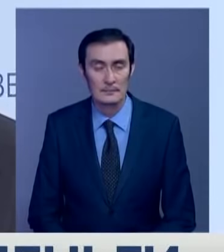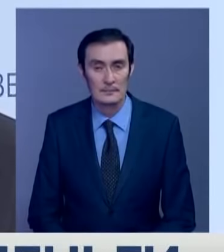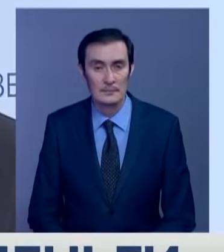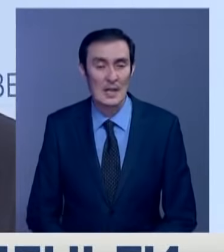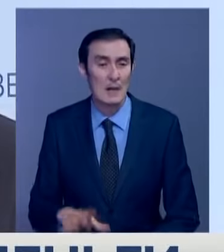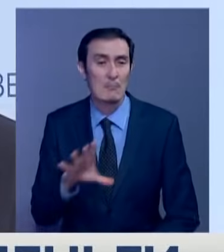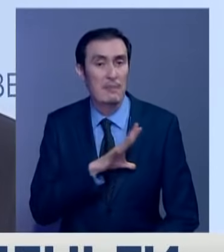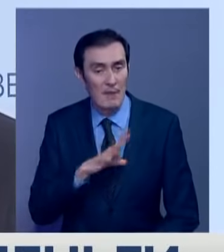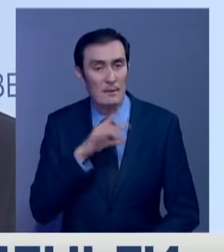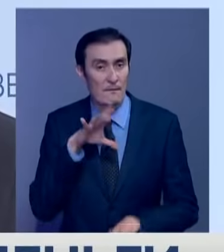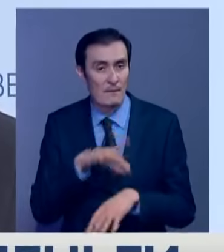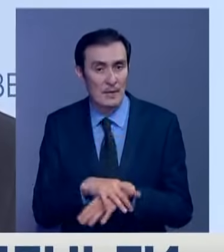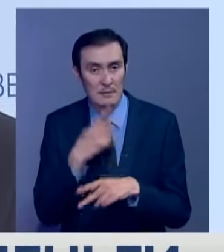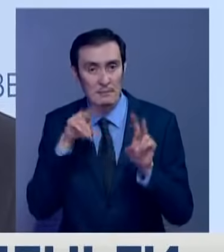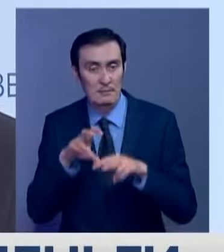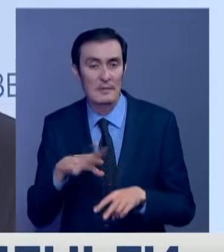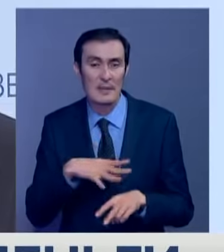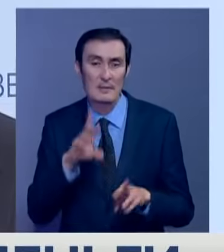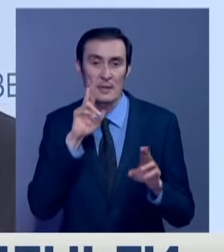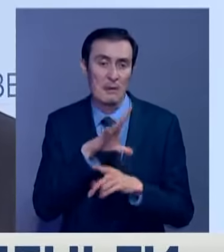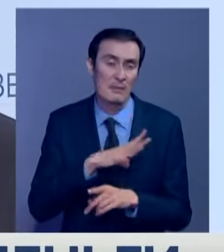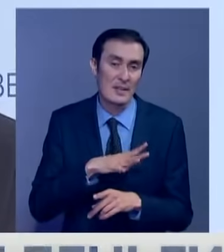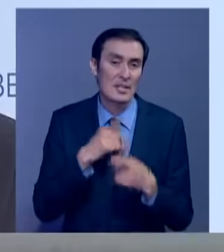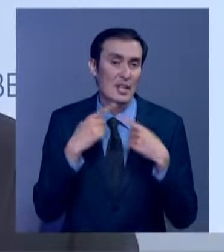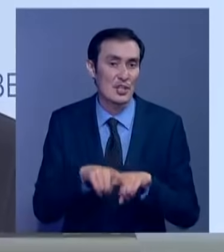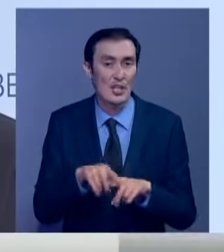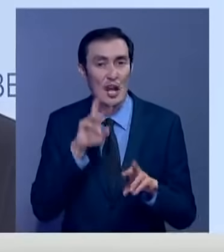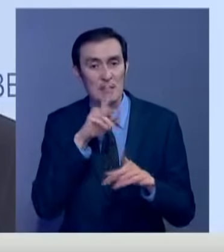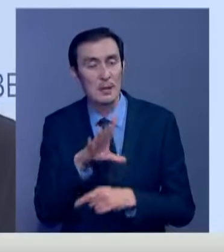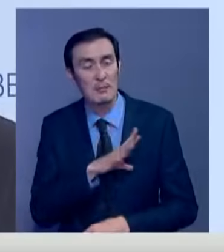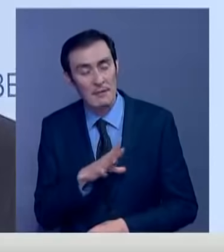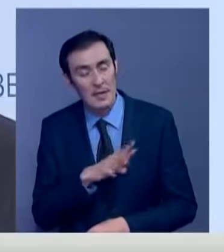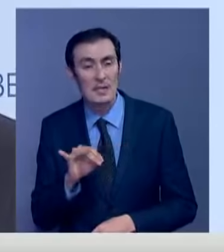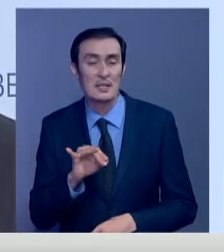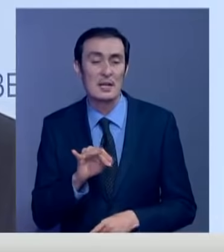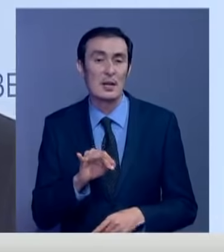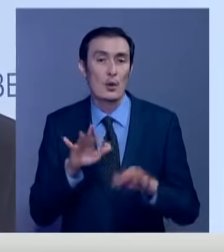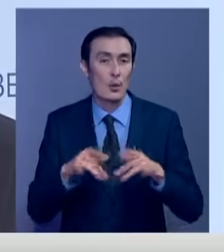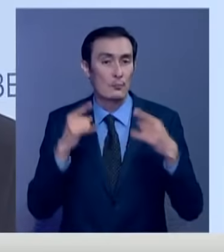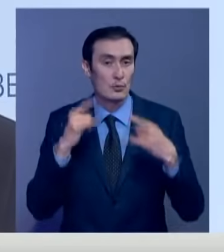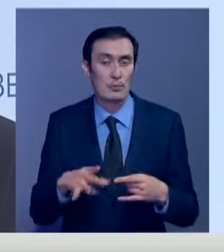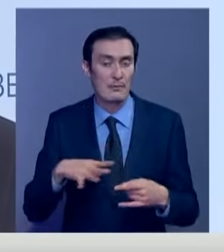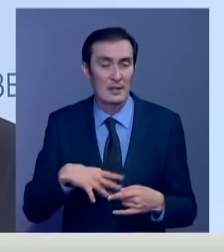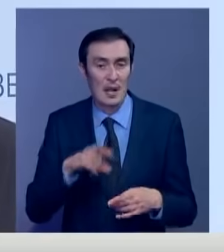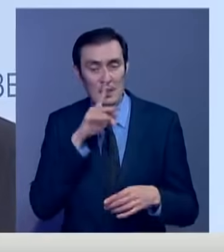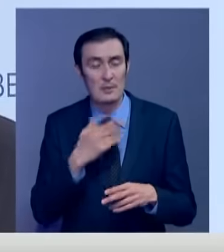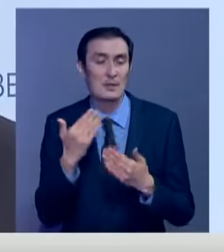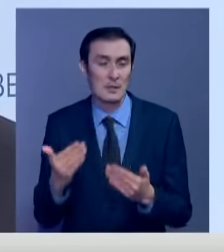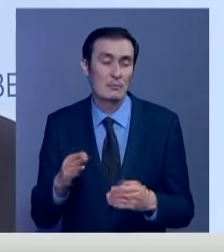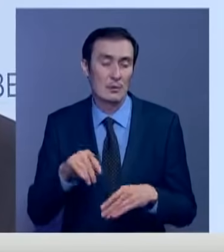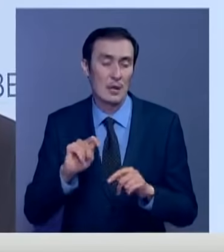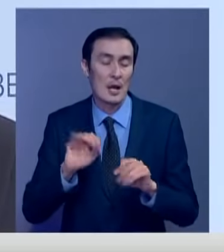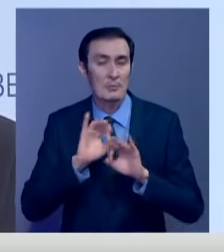Бывают факты, когда мониторинг показывает неправильно. К примеру, была просто техническая ошибка и система ошиблась. Тогда они нам дают